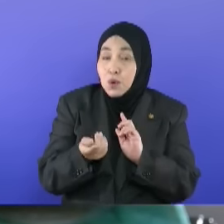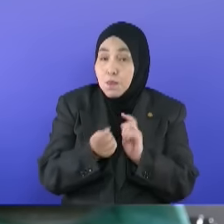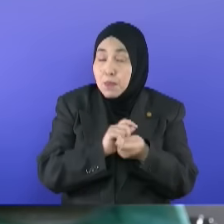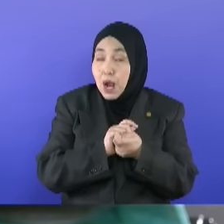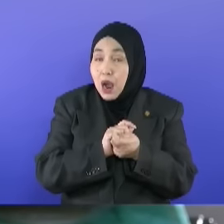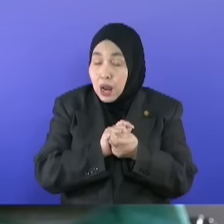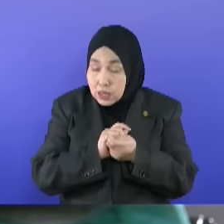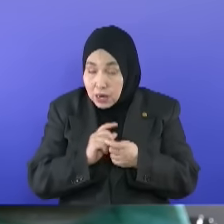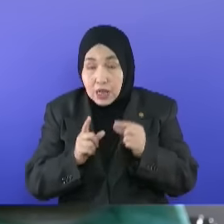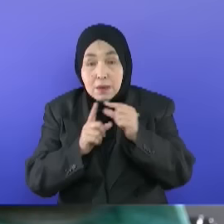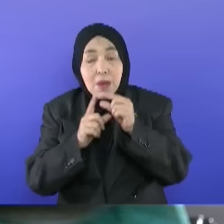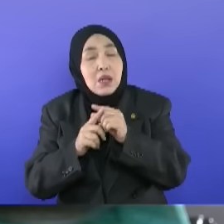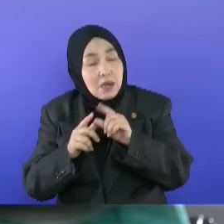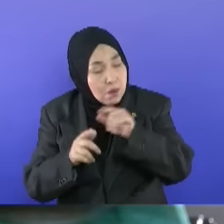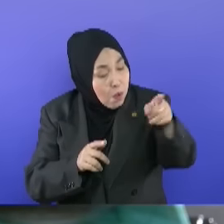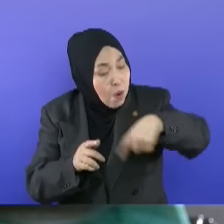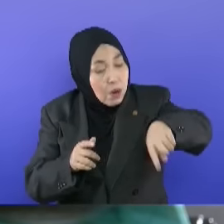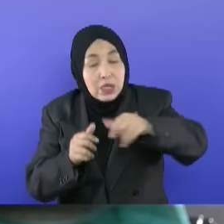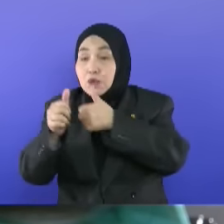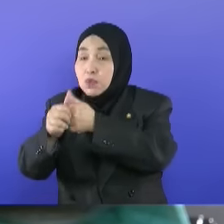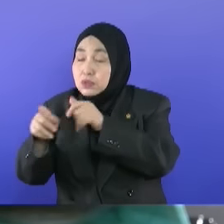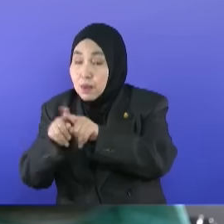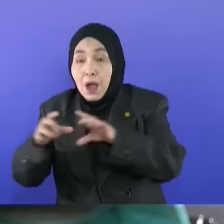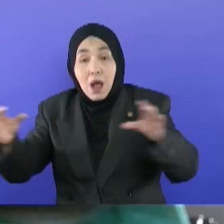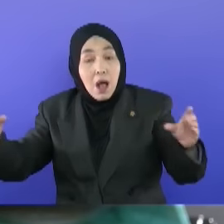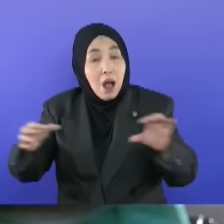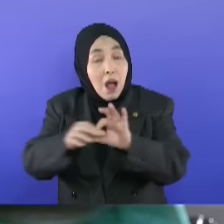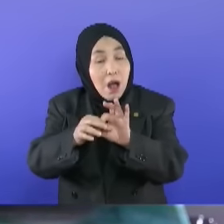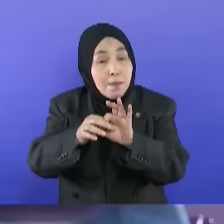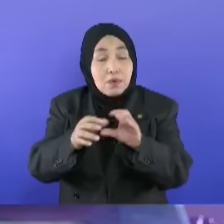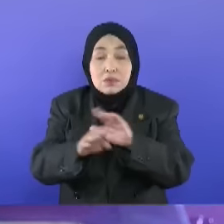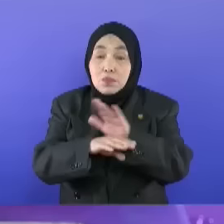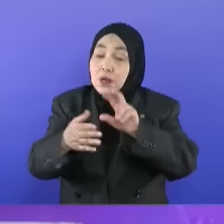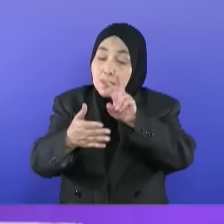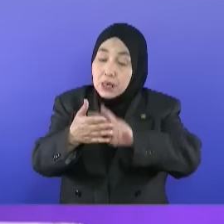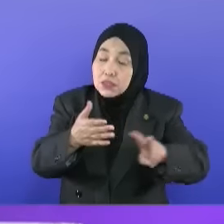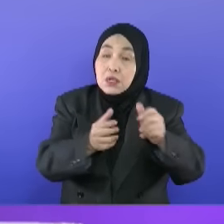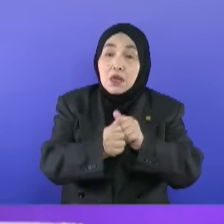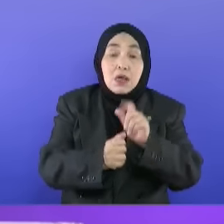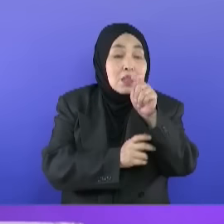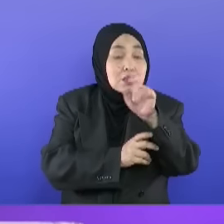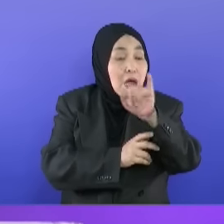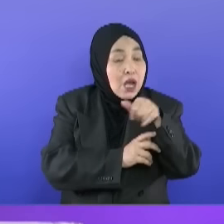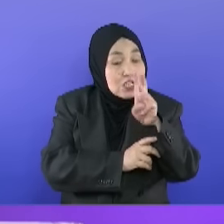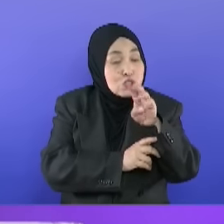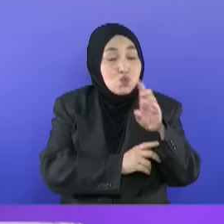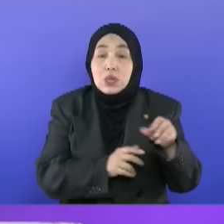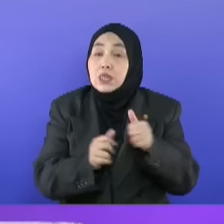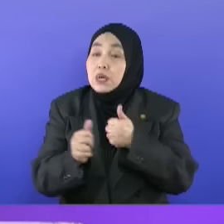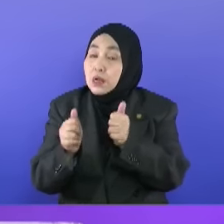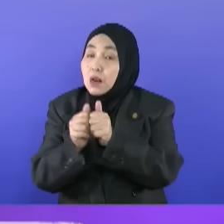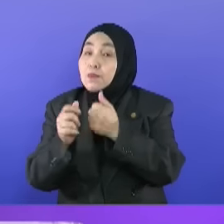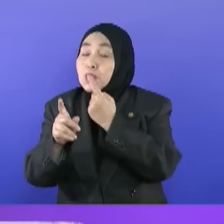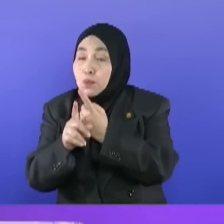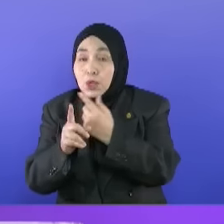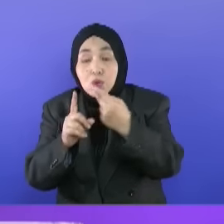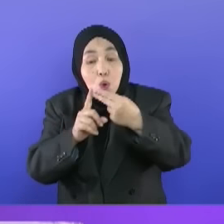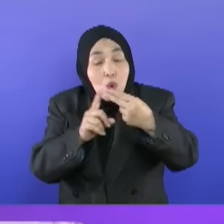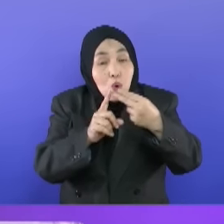mereka mengikutinya dengan sebenar-benar hak mengikutinya. Gabung semua ustaz. Dia baca dengan betul-betul tajwidnya, dengan betul-betul